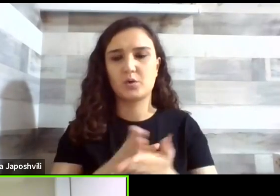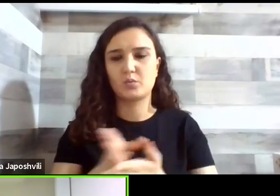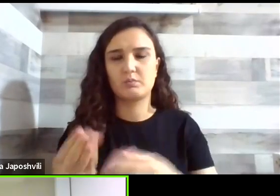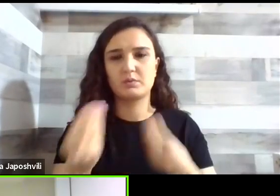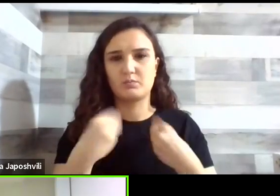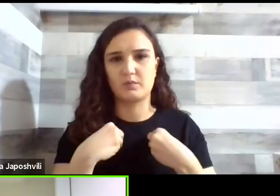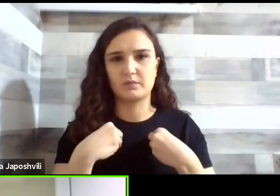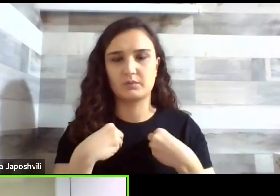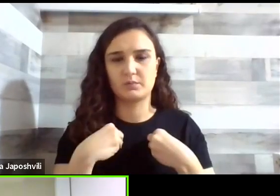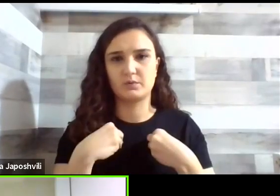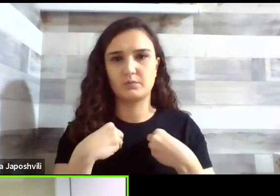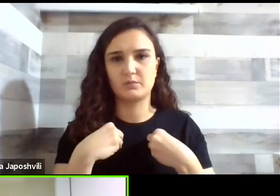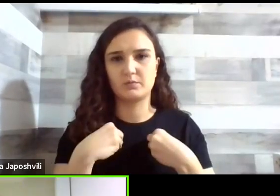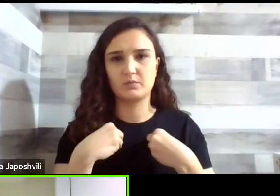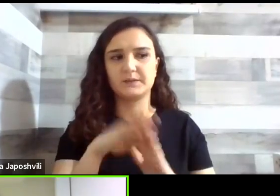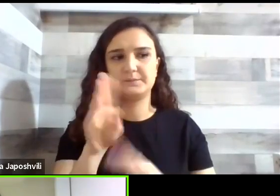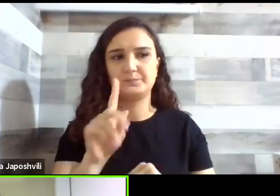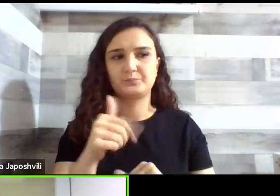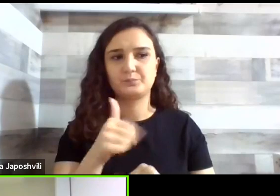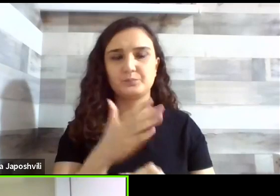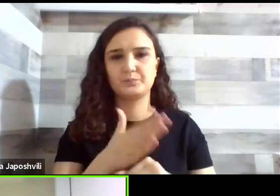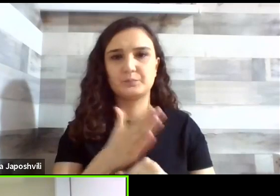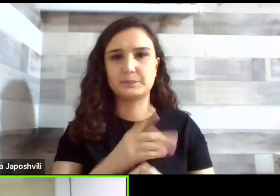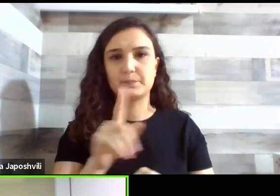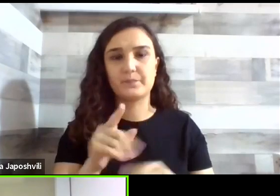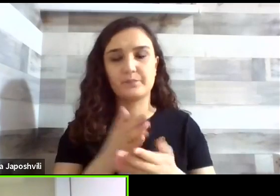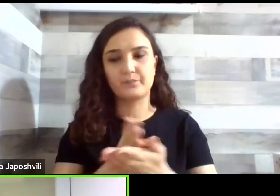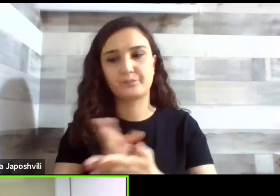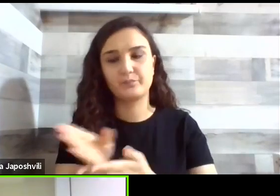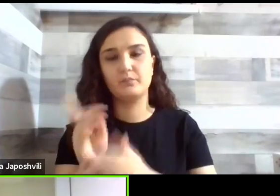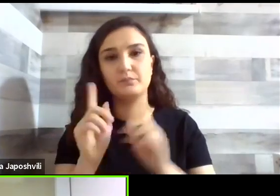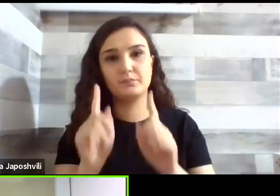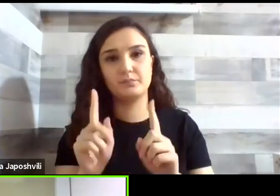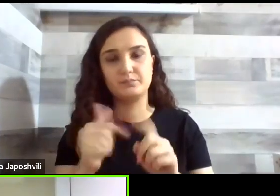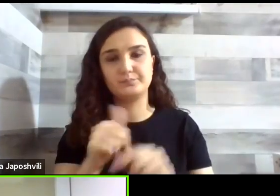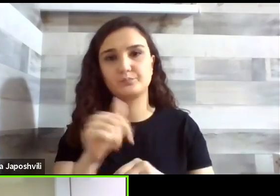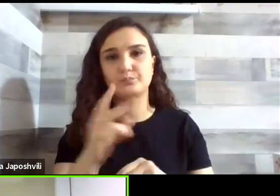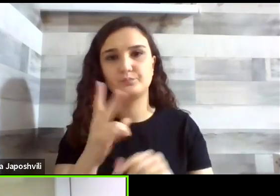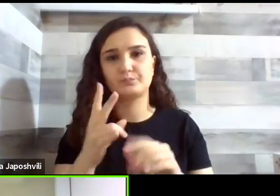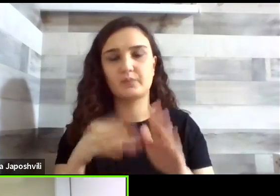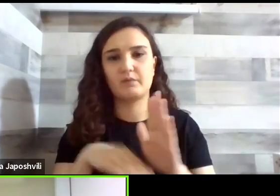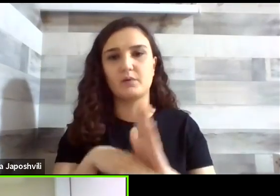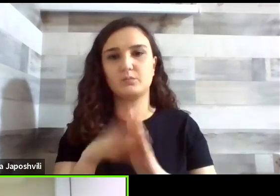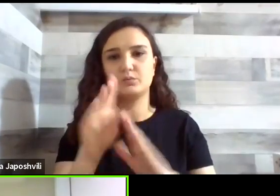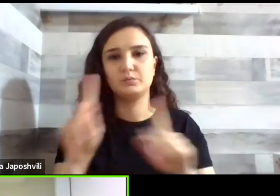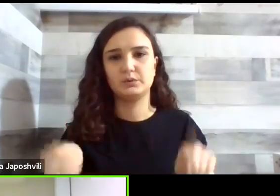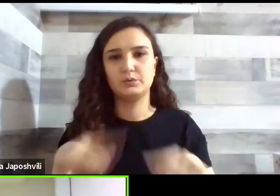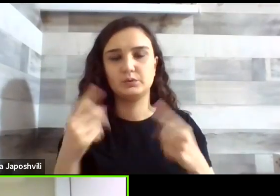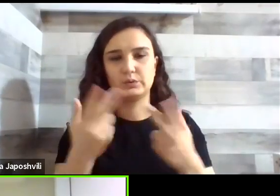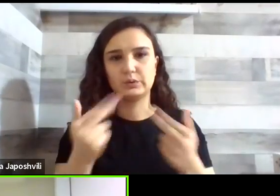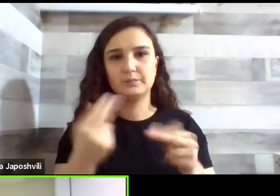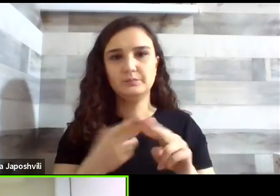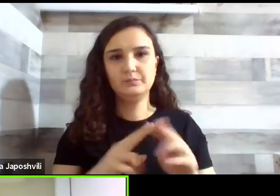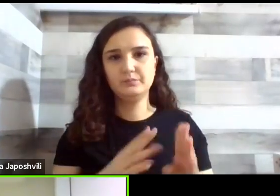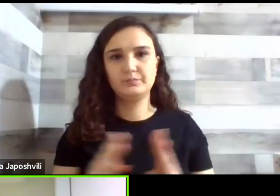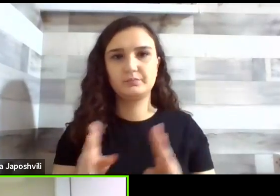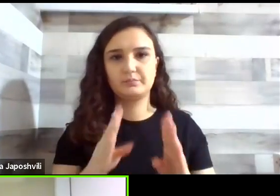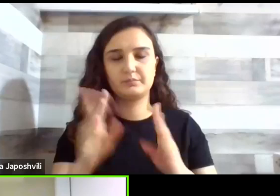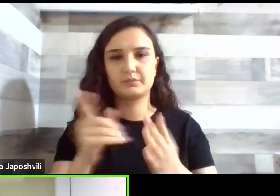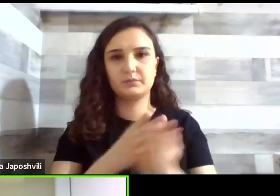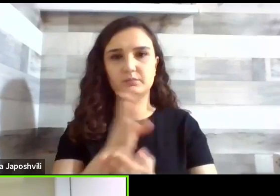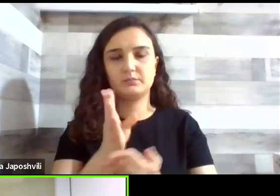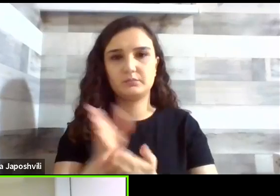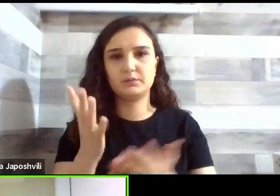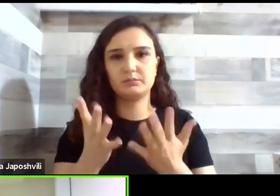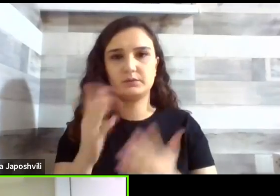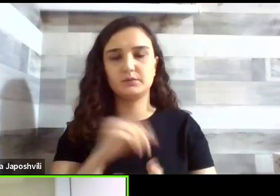რომ უკეთესი როგორ არის, რომ წავიდეთ, თუმცა როგორ გავაუმჯობესოთ, ხო, ეს გზა, ეს მიმართულება ალბათ